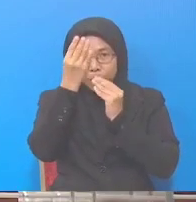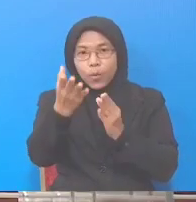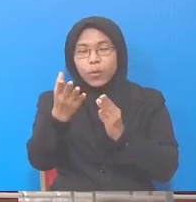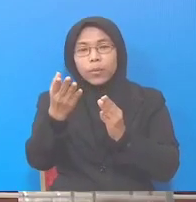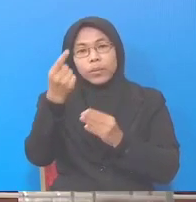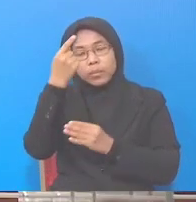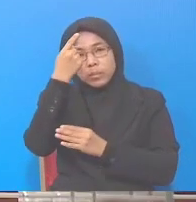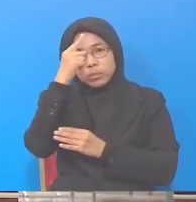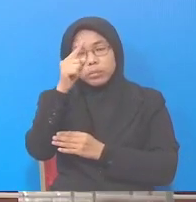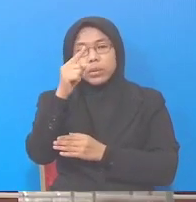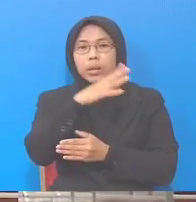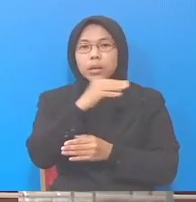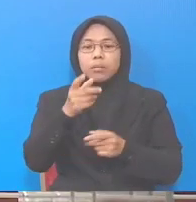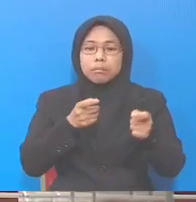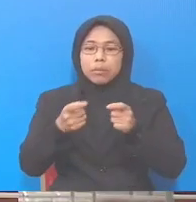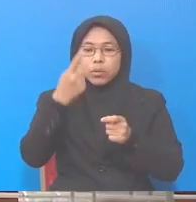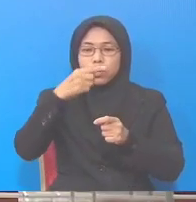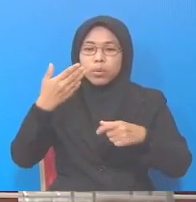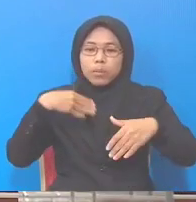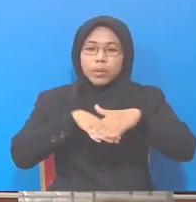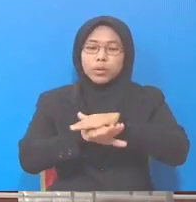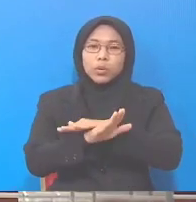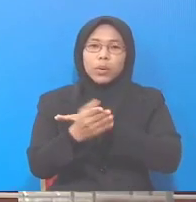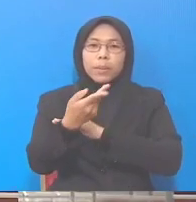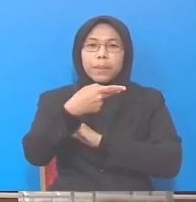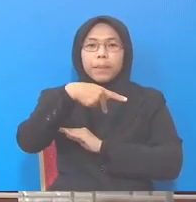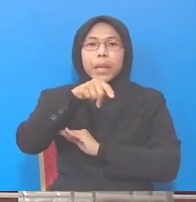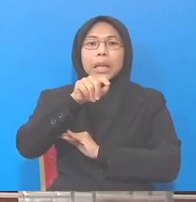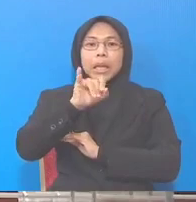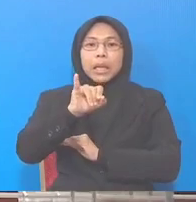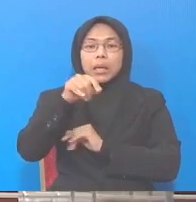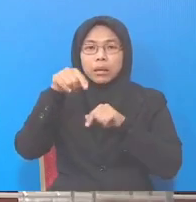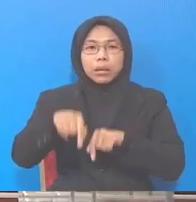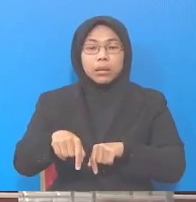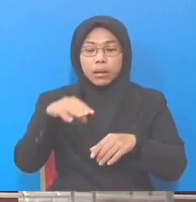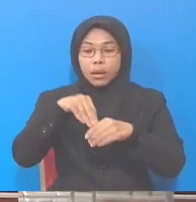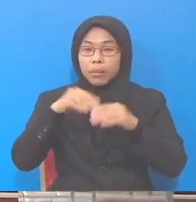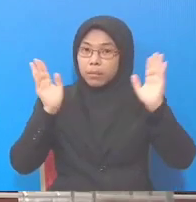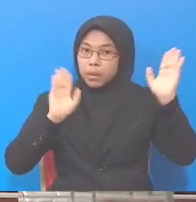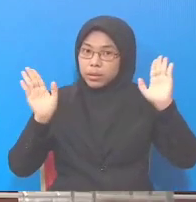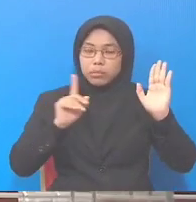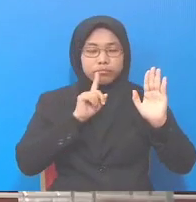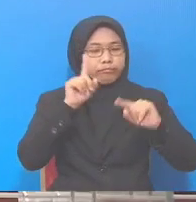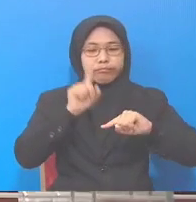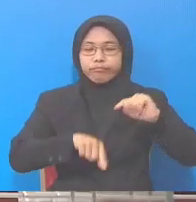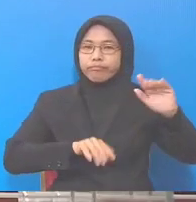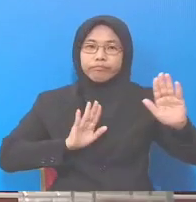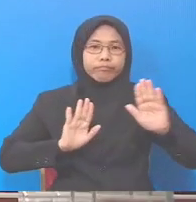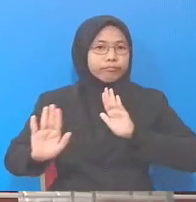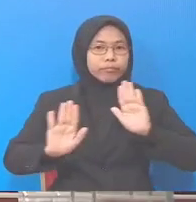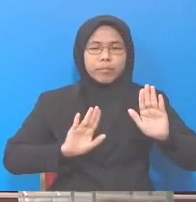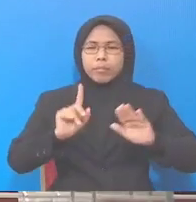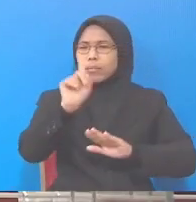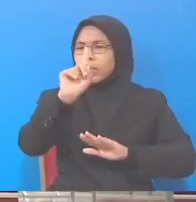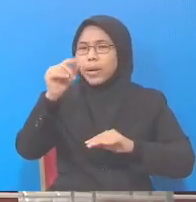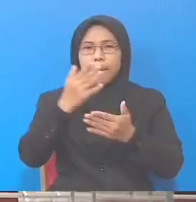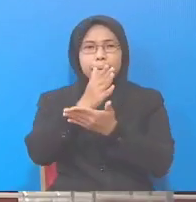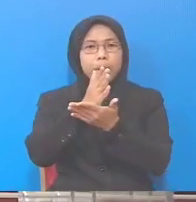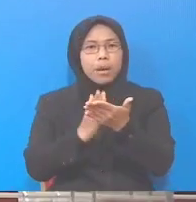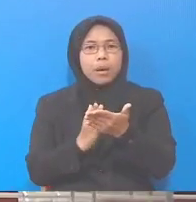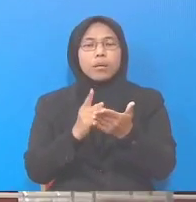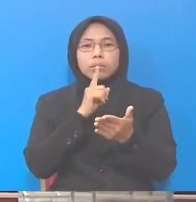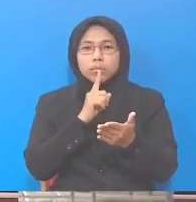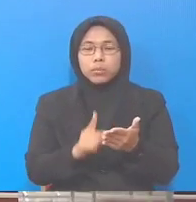yang memberi maklumat dan juga bertindak membawa fatini dalam negara kita tidak akan betul langsung dengan mana-mana pihak